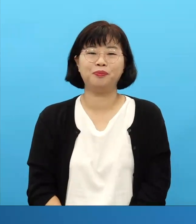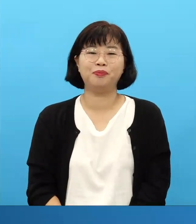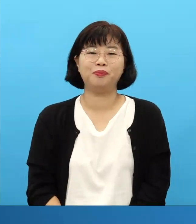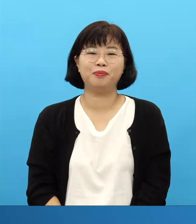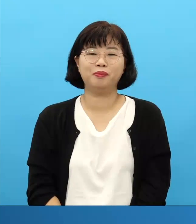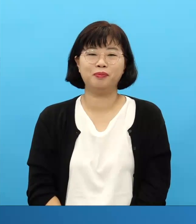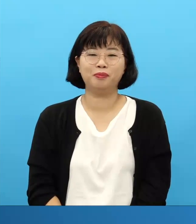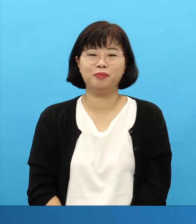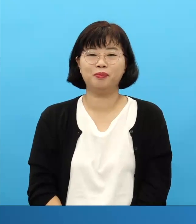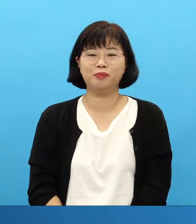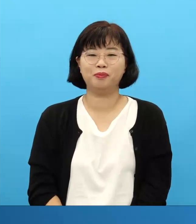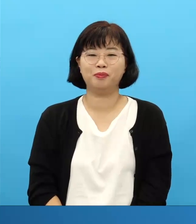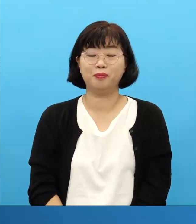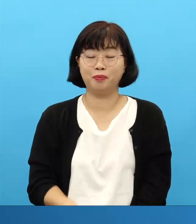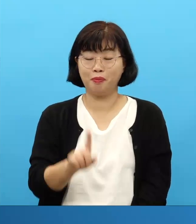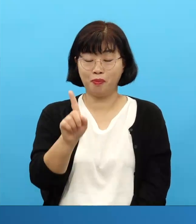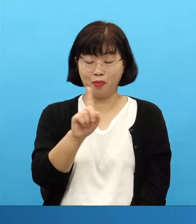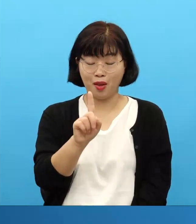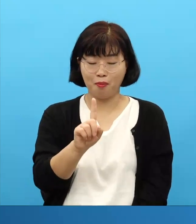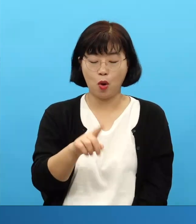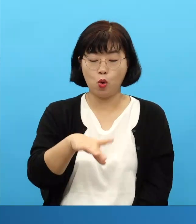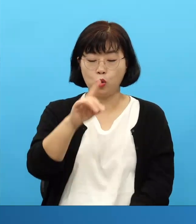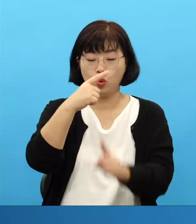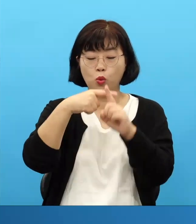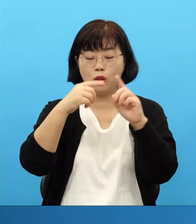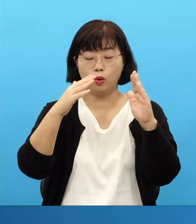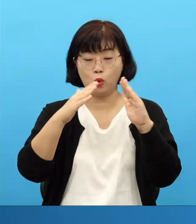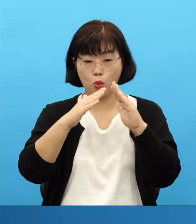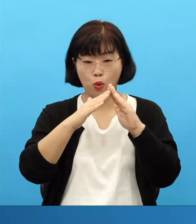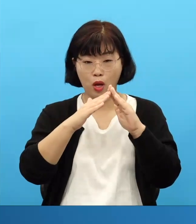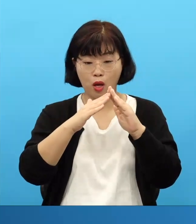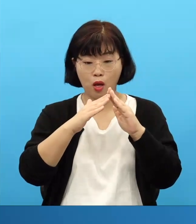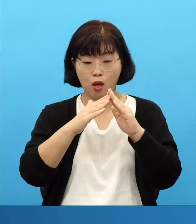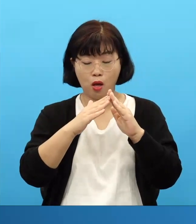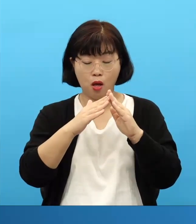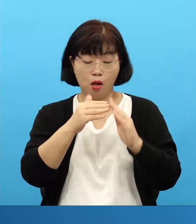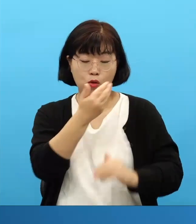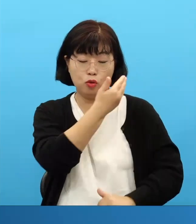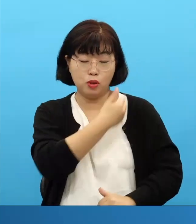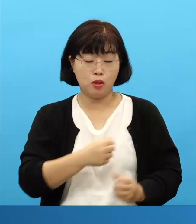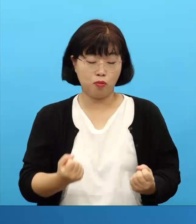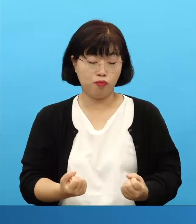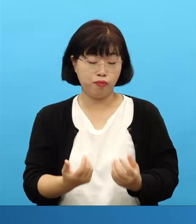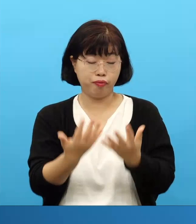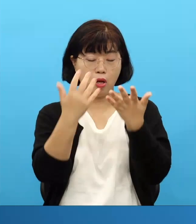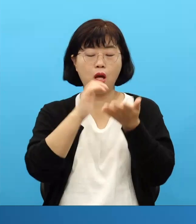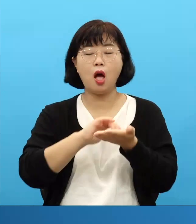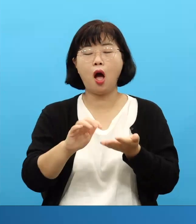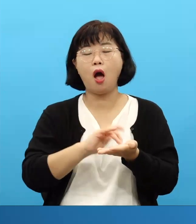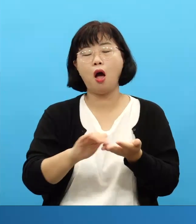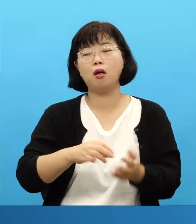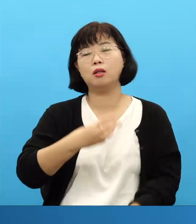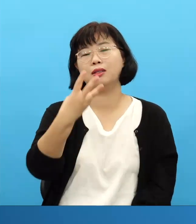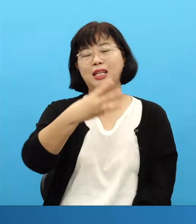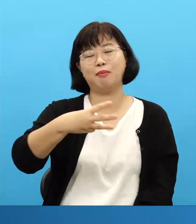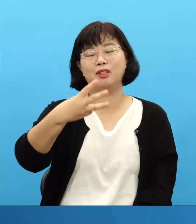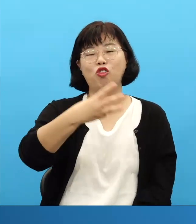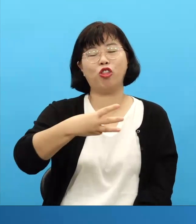아니, 3,000 제자 일어나. 3,000 disciples arose. 이게 사람이 할 수 있습니까? It's not done by man. 4장에는